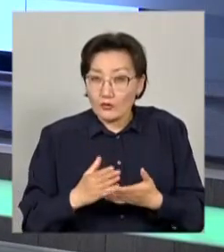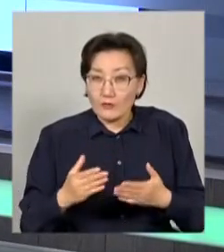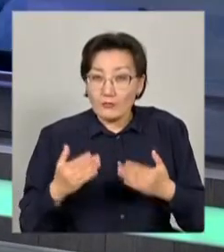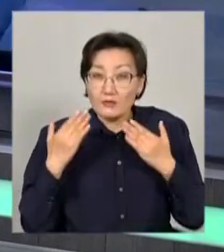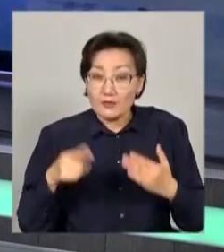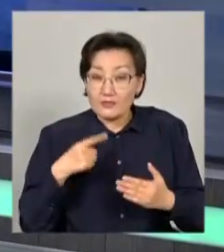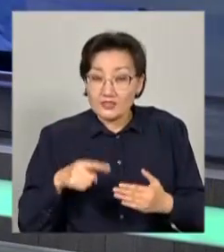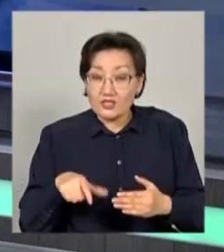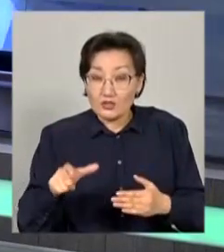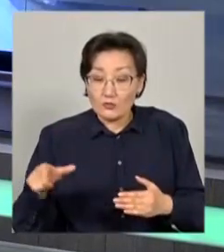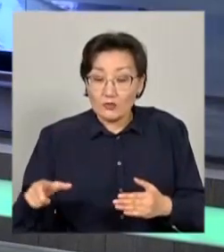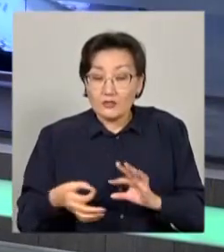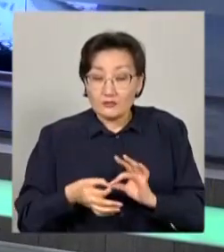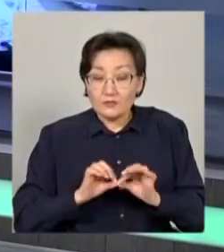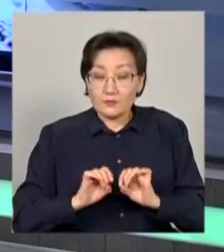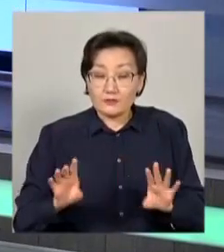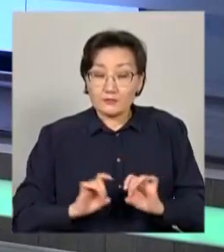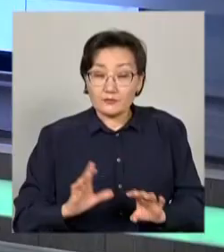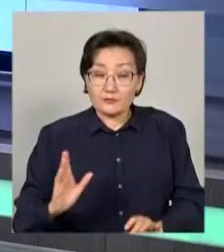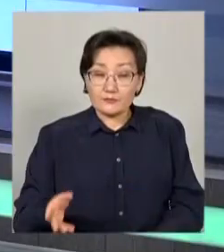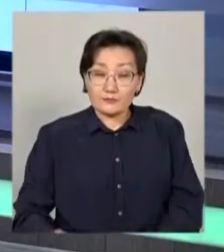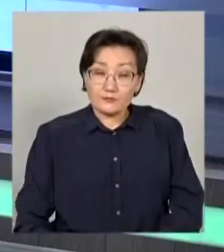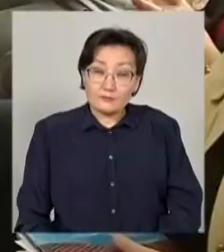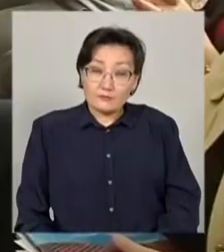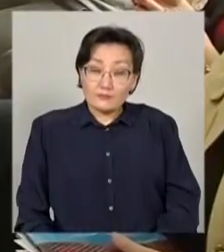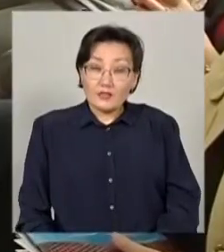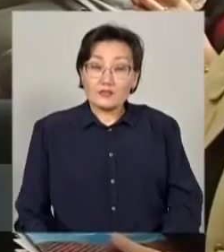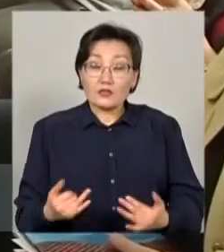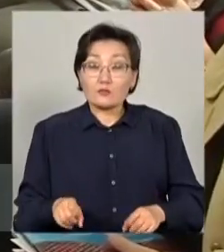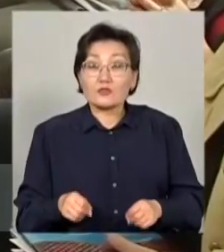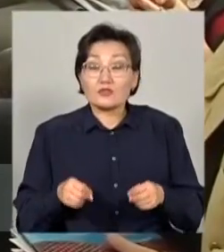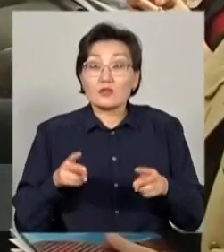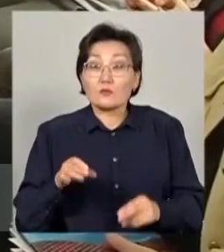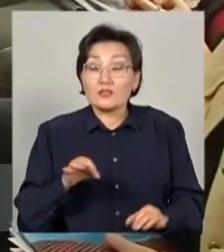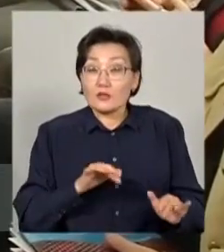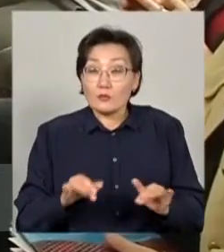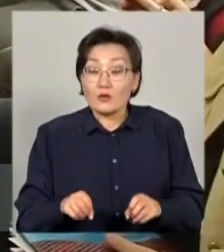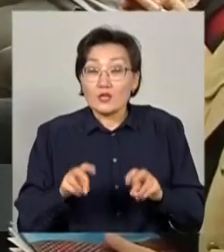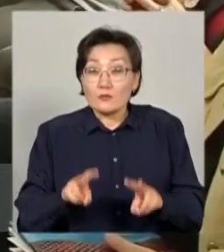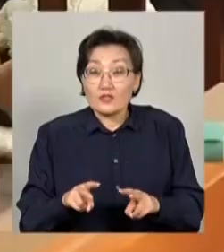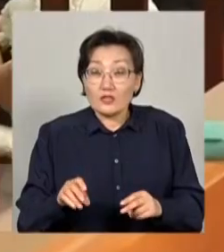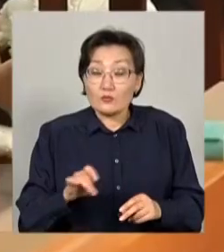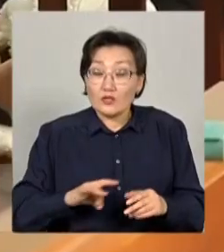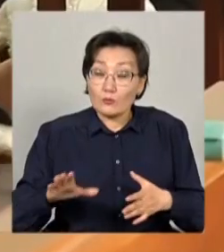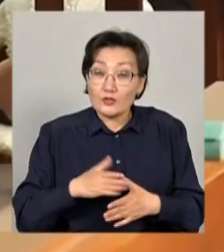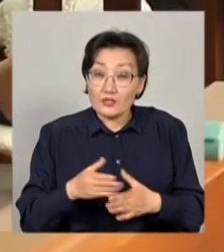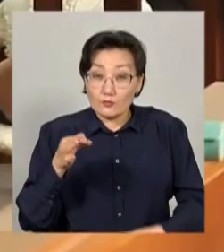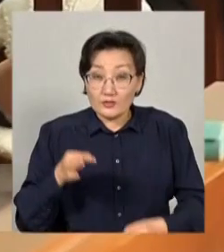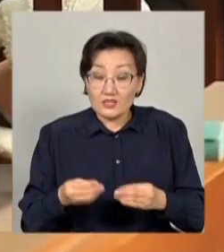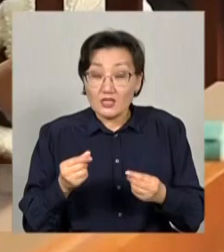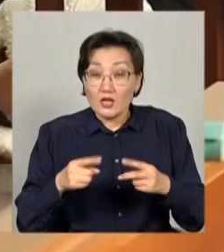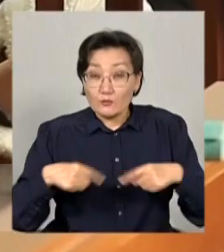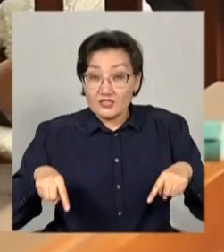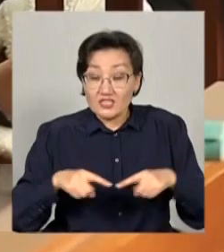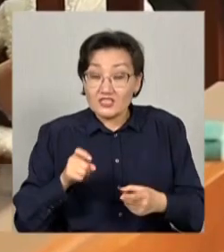Мен-жайды өңірдегі әріптесім Райгүл Еншібай біліп қайтты. Қазір қылмыстық істер жөніндегі мамандандырылған ауданаралық сотта қаржы